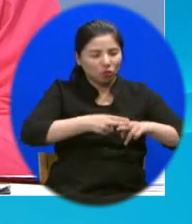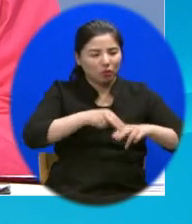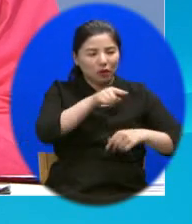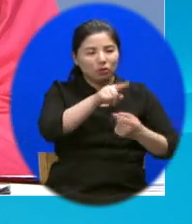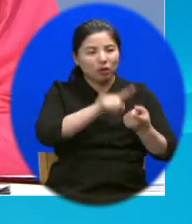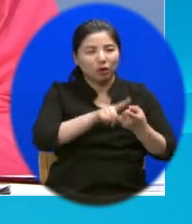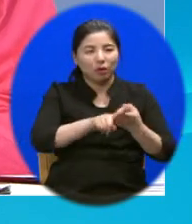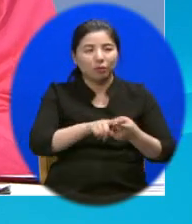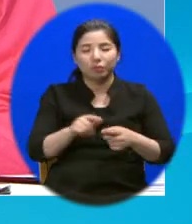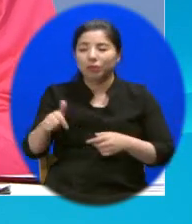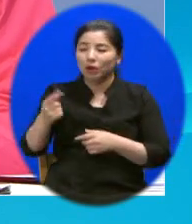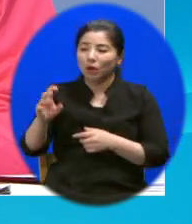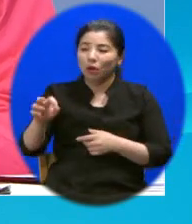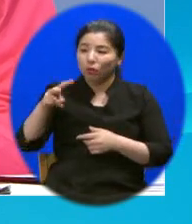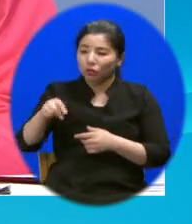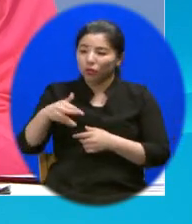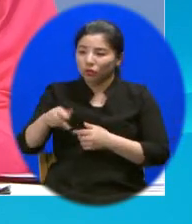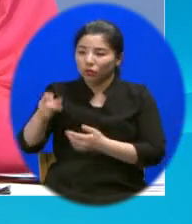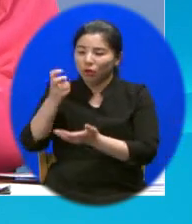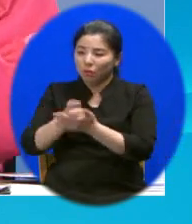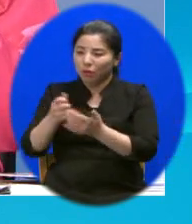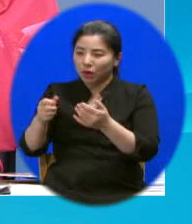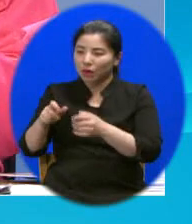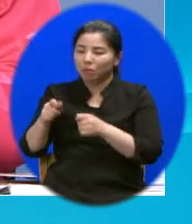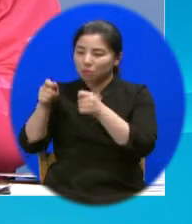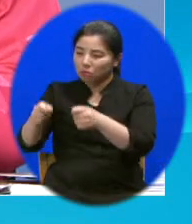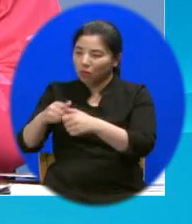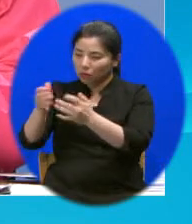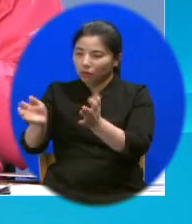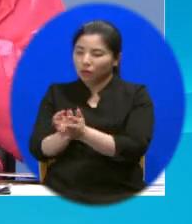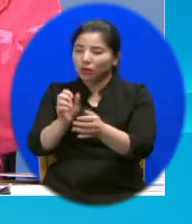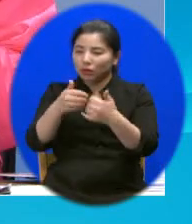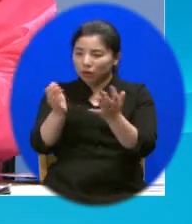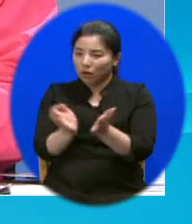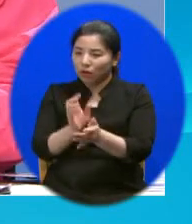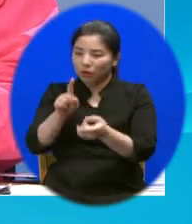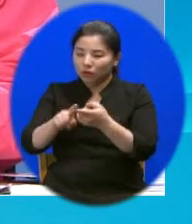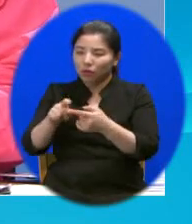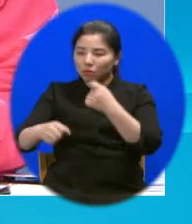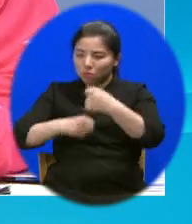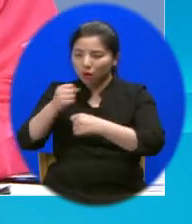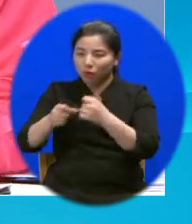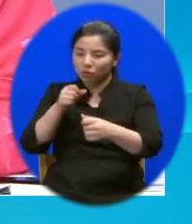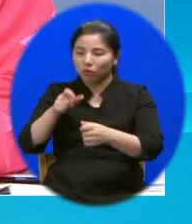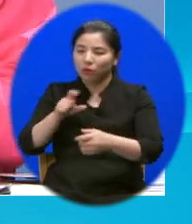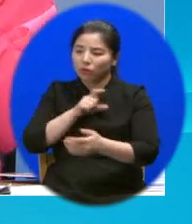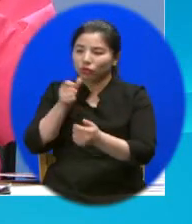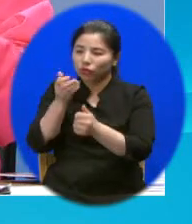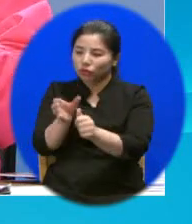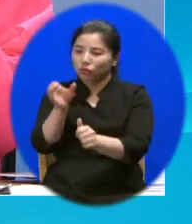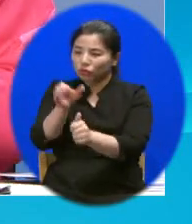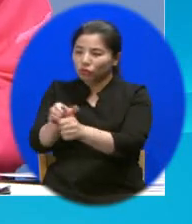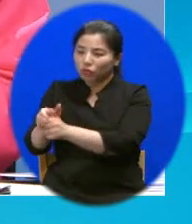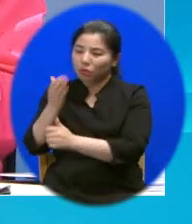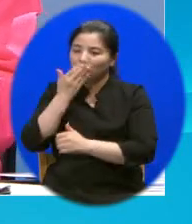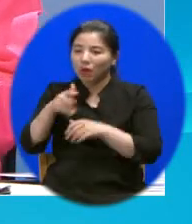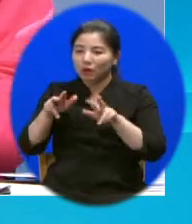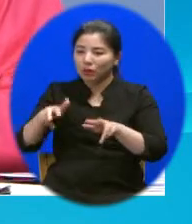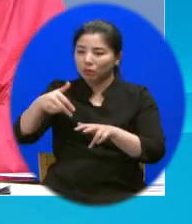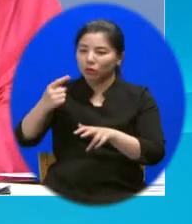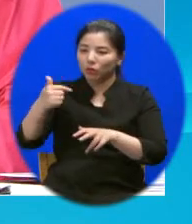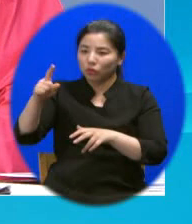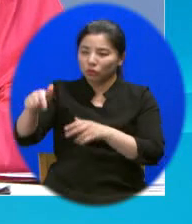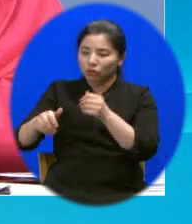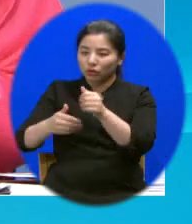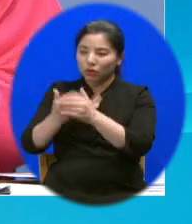옮겨져 소지하고 하나요 2 명 저 자 보면은 그걸 다수당이 대봐 자기들 맘대로 임명할 수 있게끔 돼 있는데 지금 조국 사태나 뭐